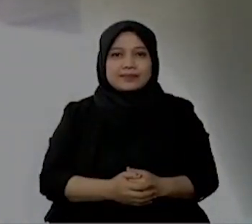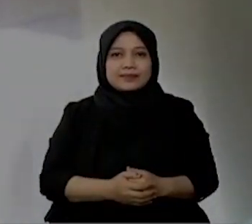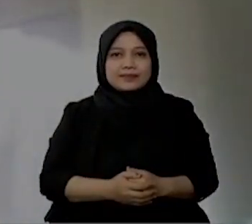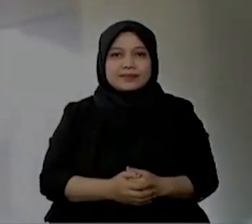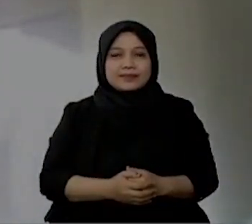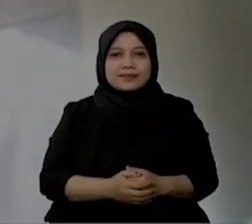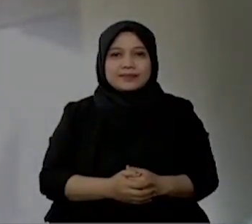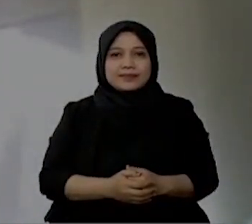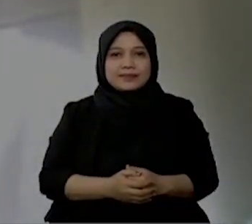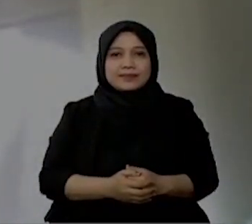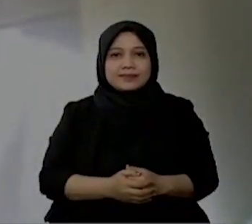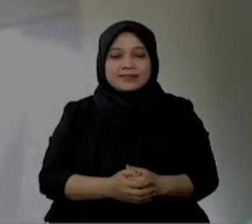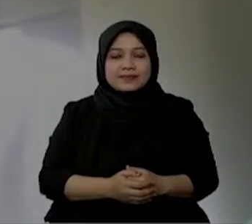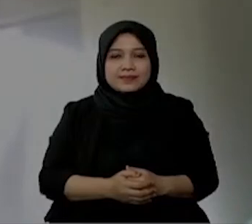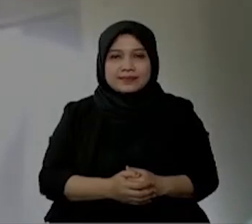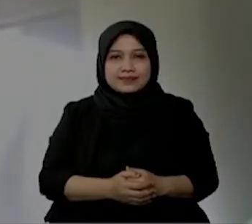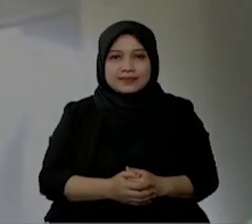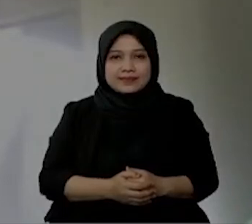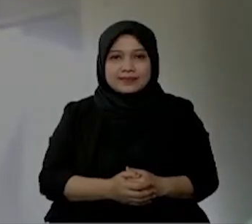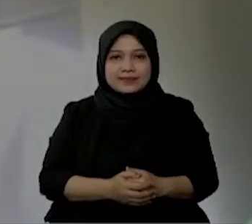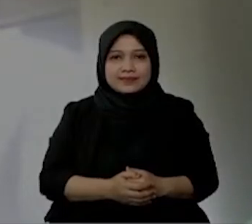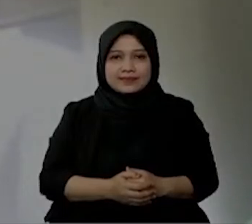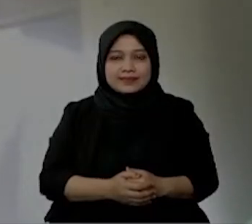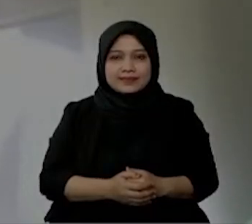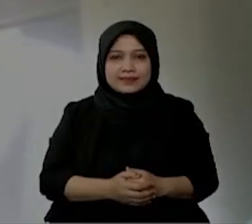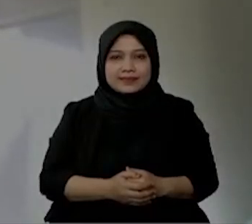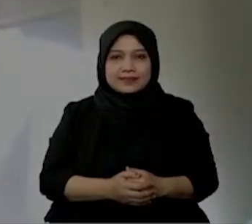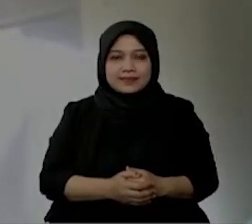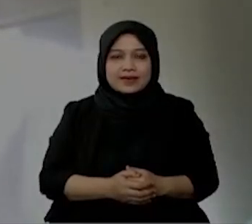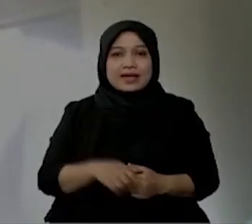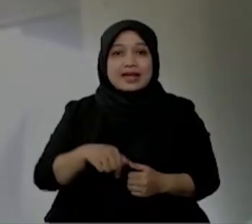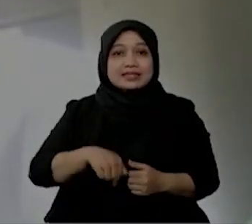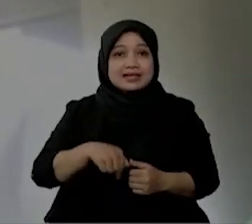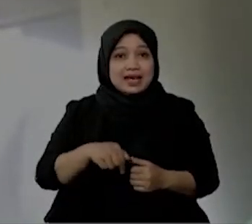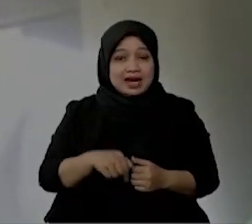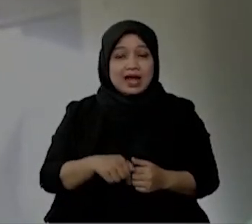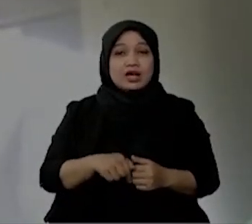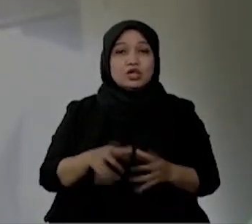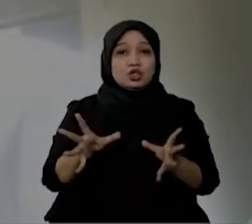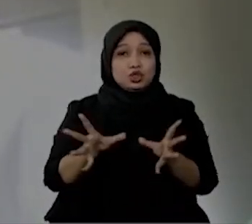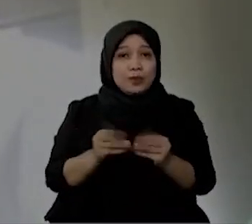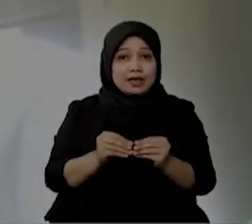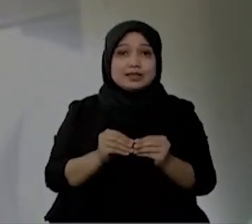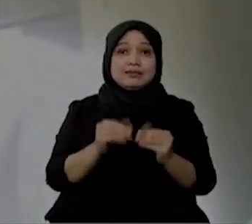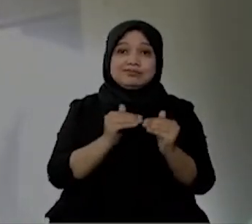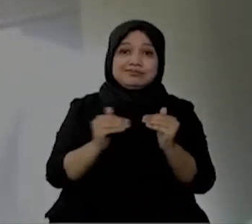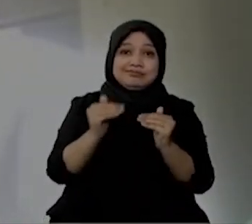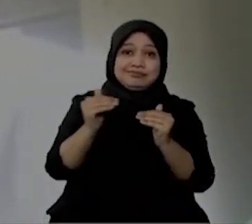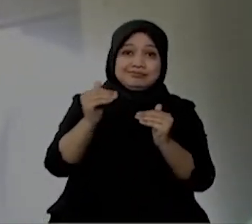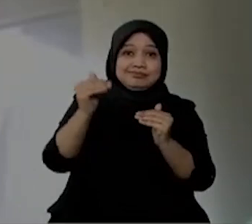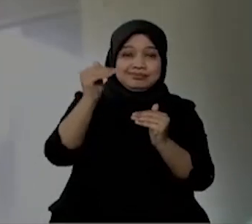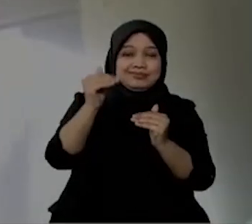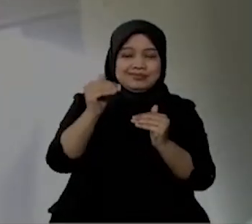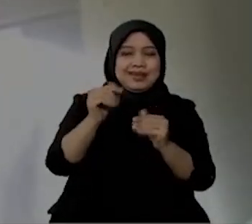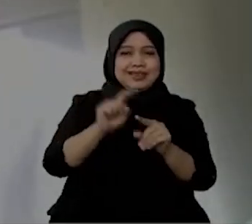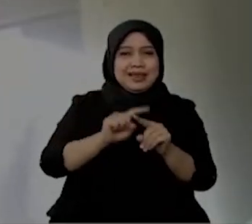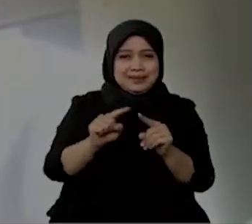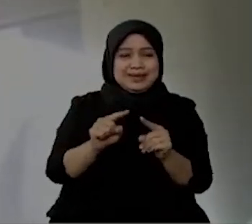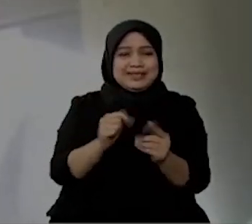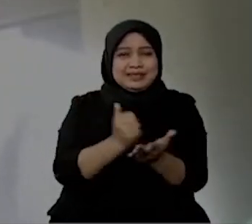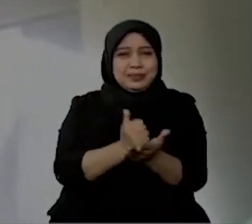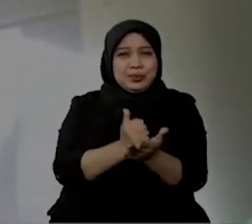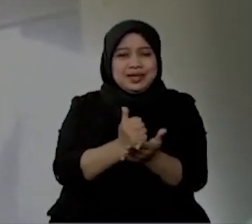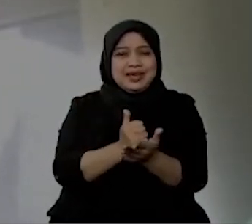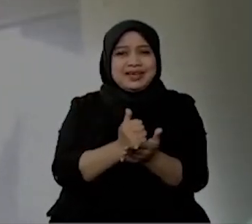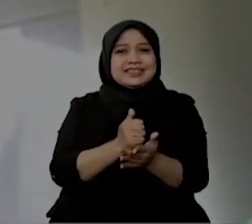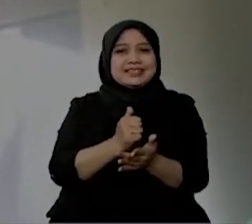angka kasus itu masih increasing, masih meningkat. Tapi kemudian agak aneh sebenarnya secara virologi.